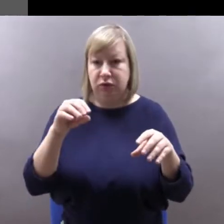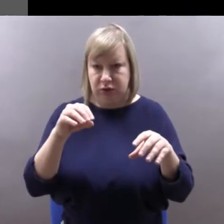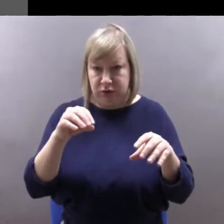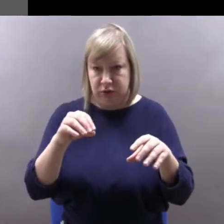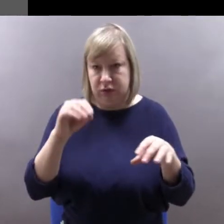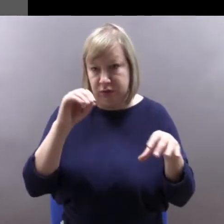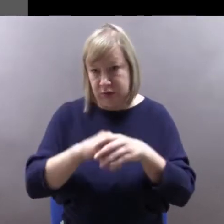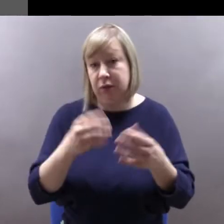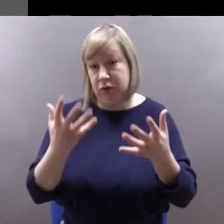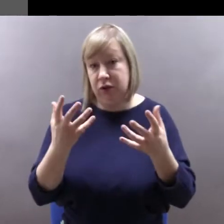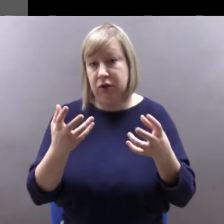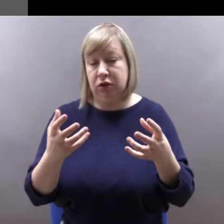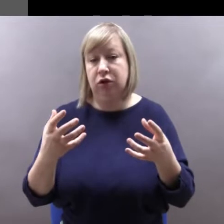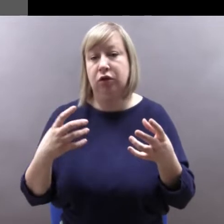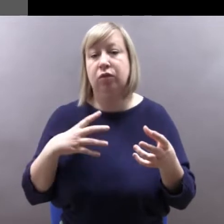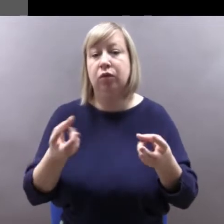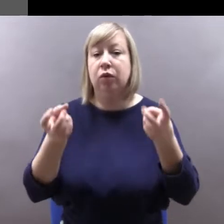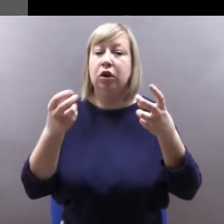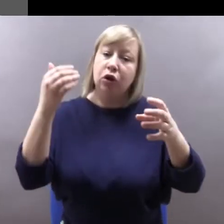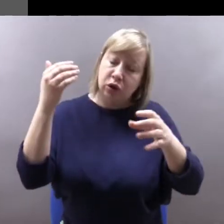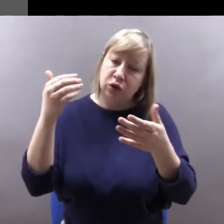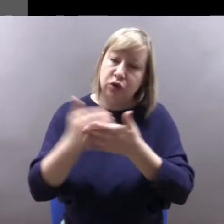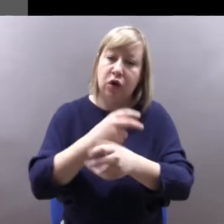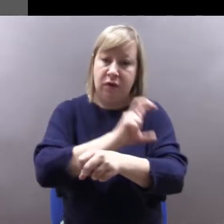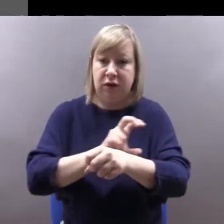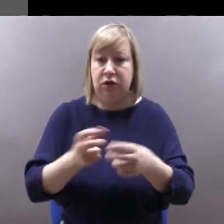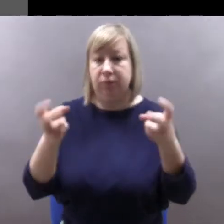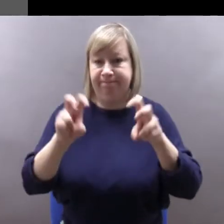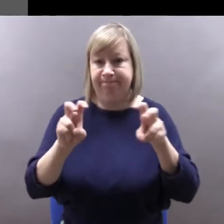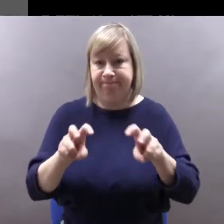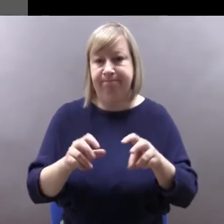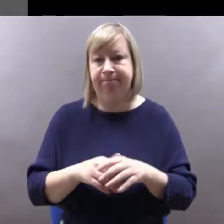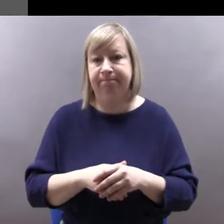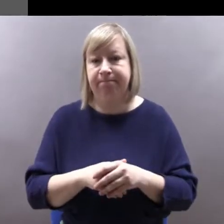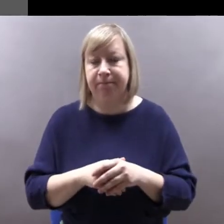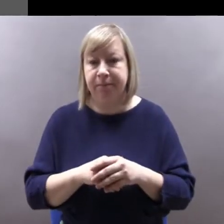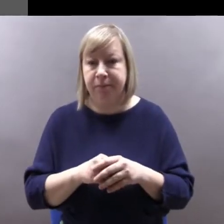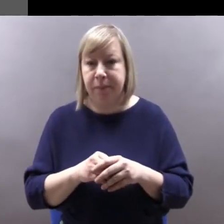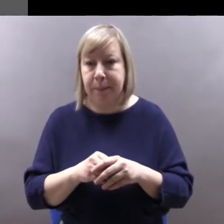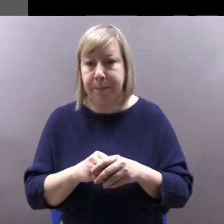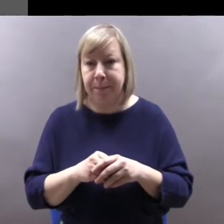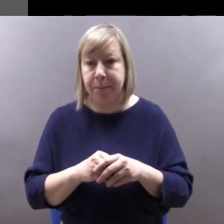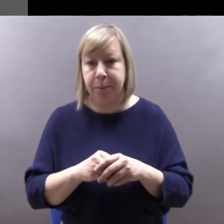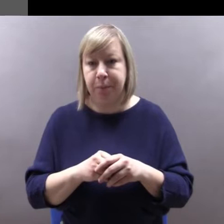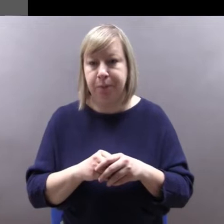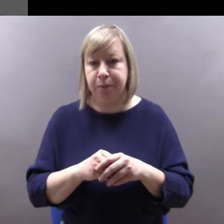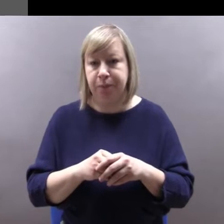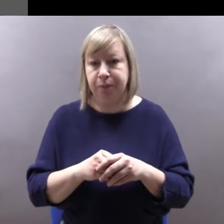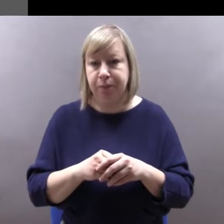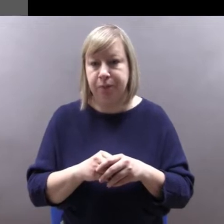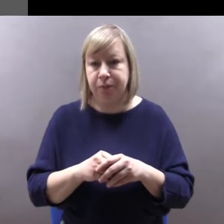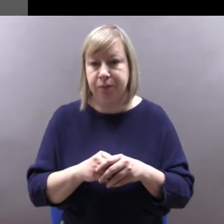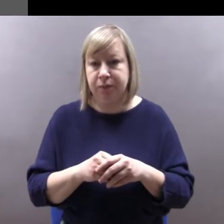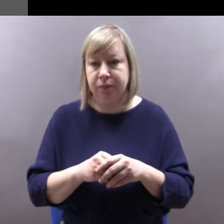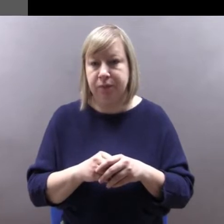nie jestem w stanie Państwu opowiedzieć, to są tony segregatorów, które do dziś w naszych archiwach spoczywają, ile do